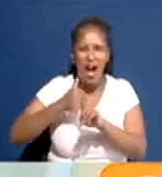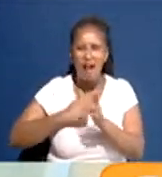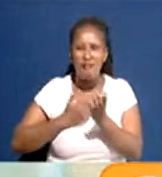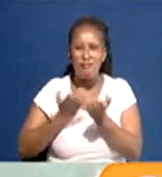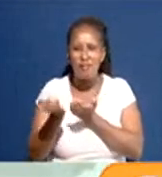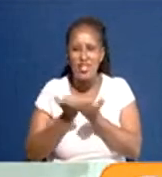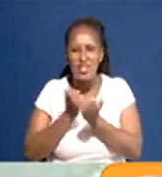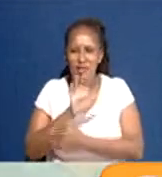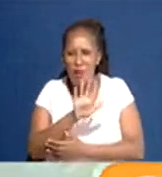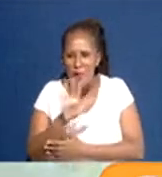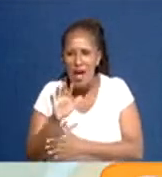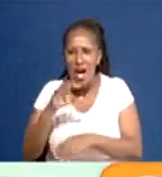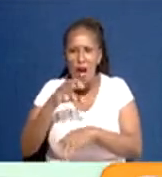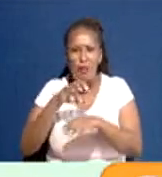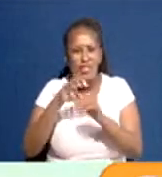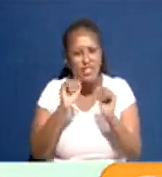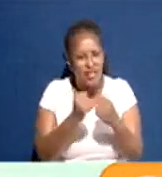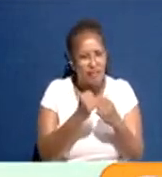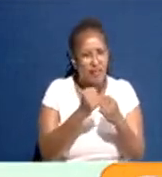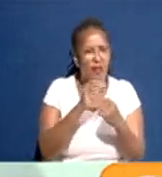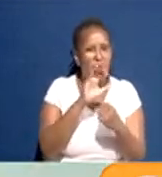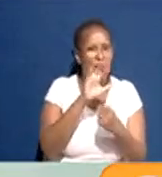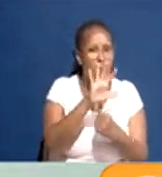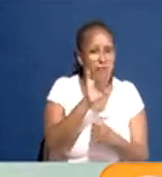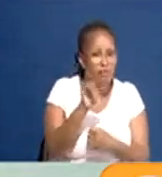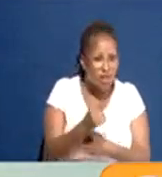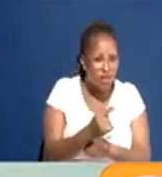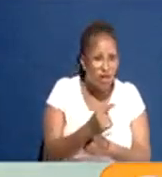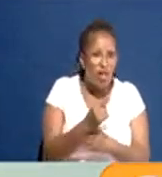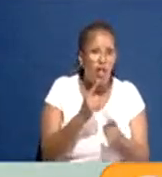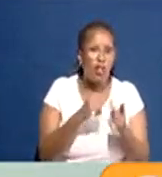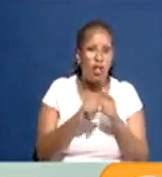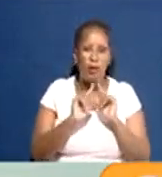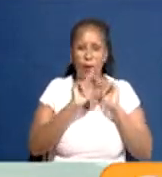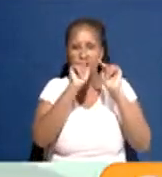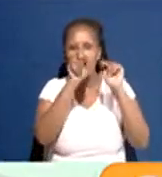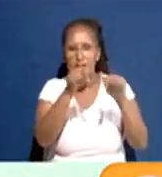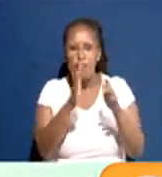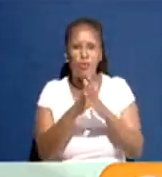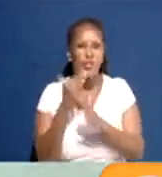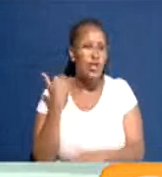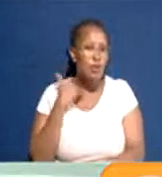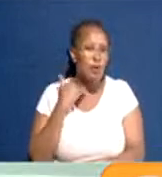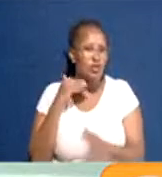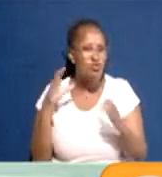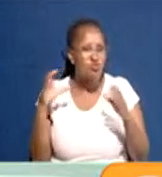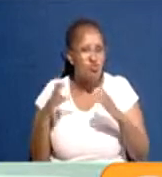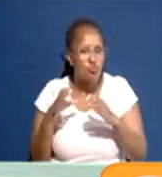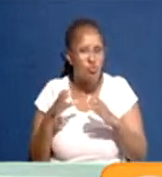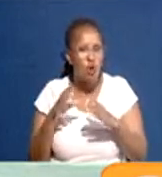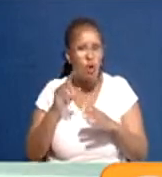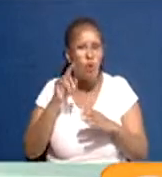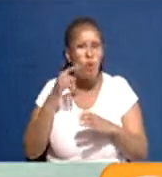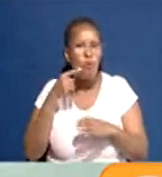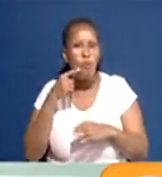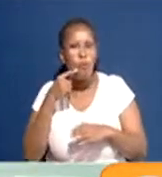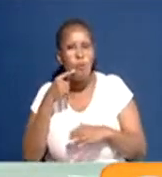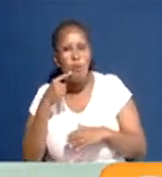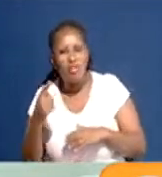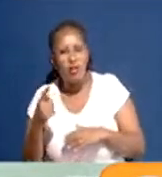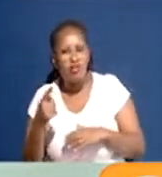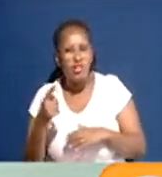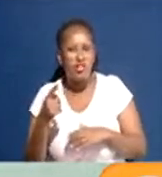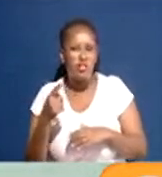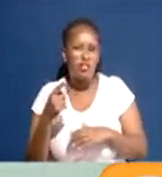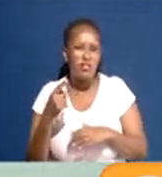hapo, ameweka 1,500. Wewe unakuja na goons na wahuni 1,000, 2,000,